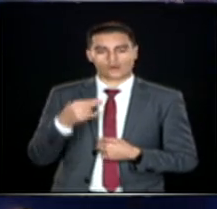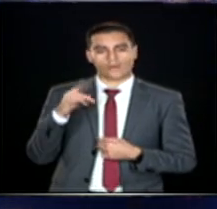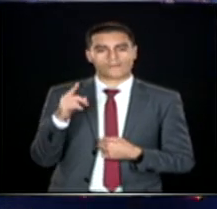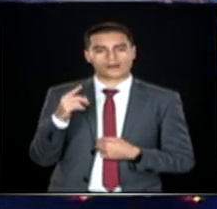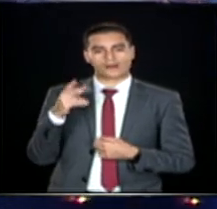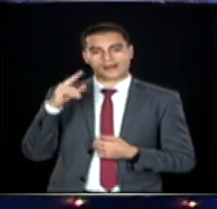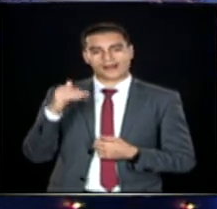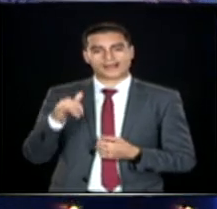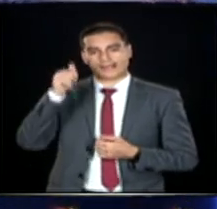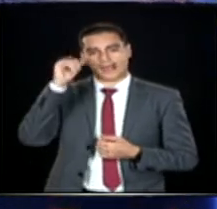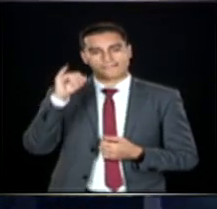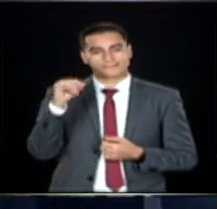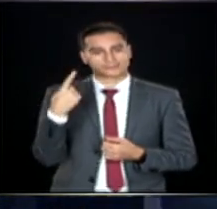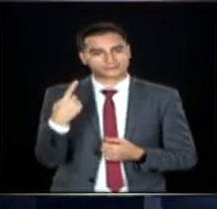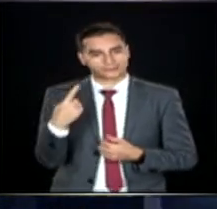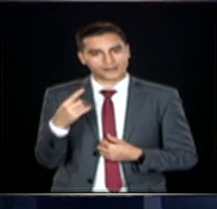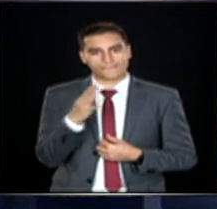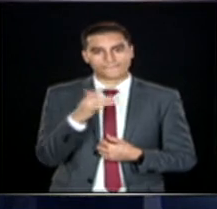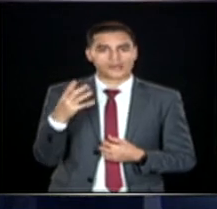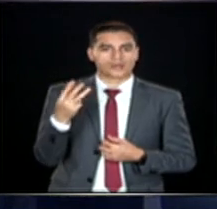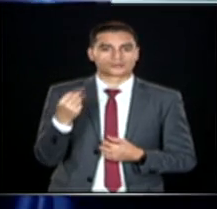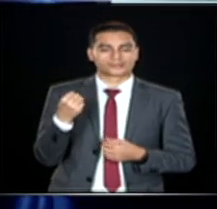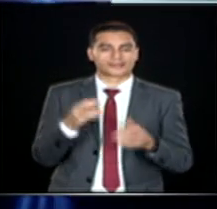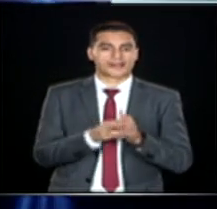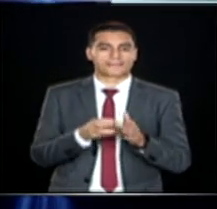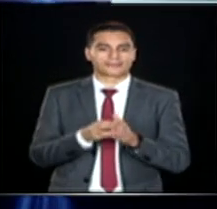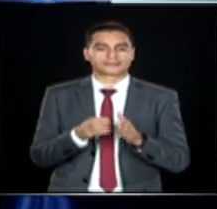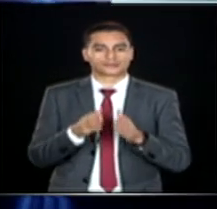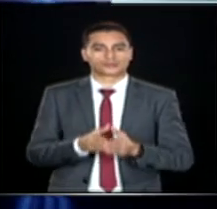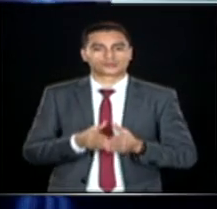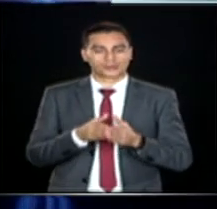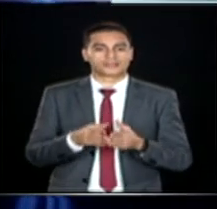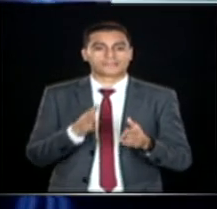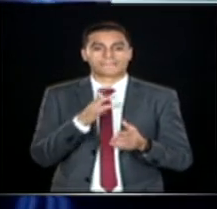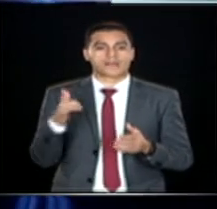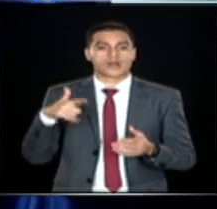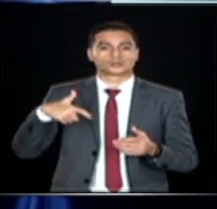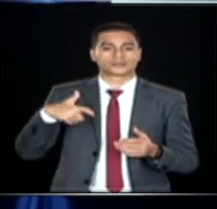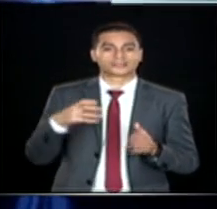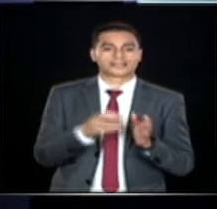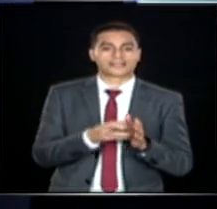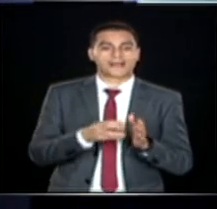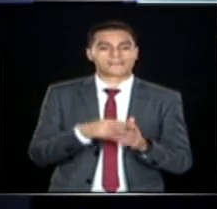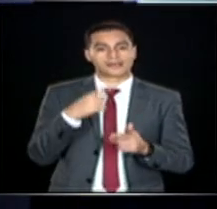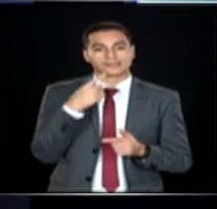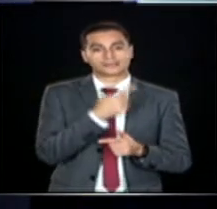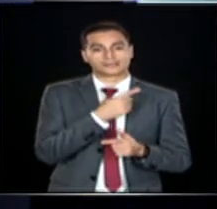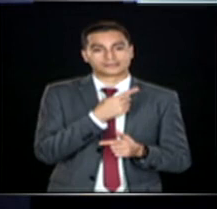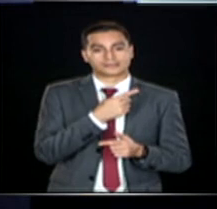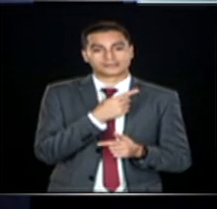ماذا رحمه 130 جامعه سويس 160 جامعه